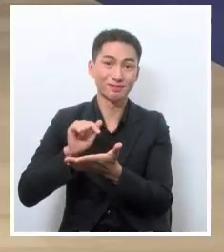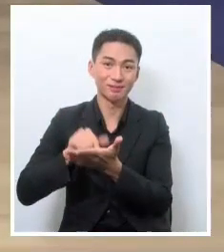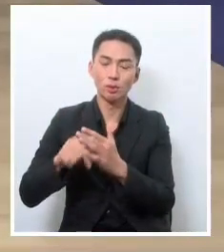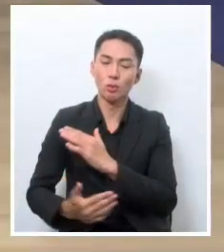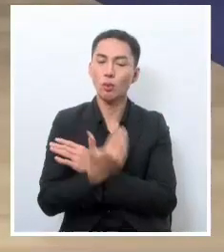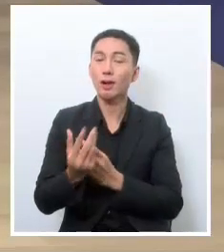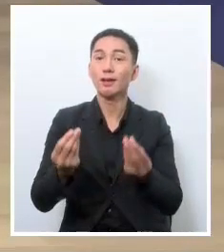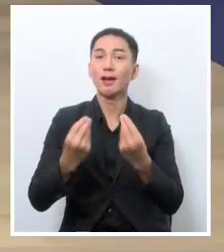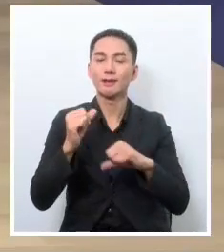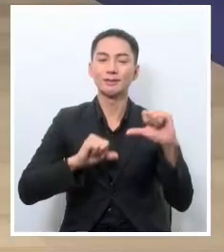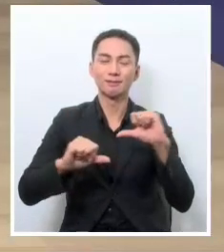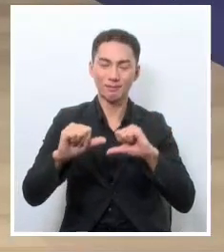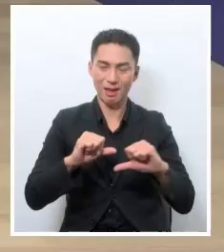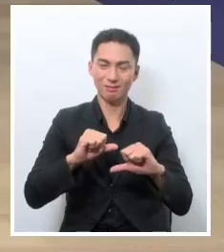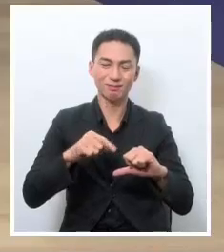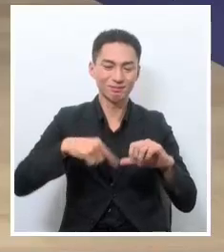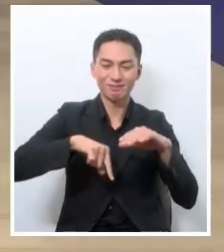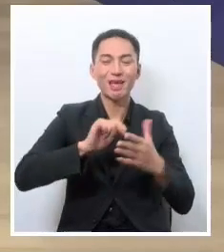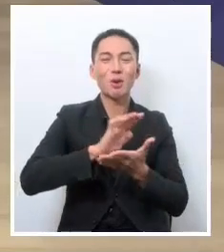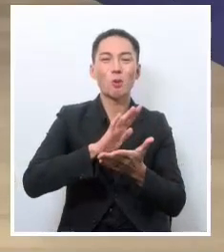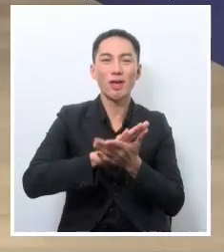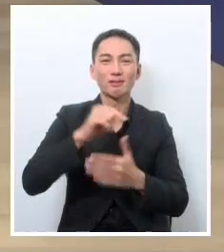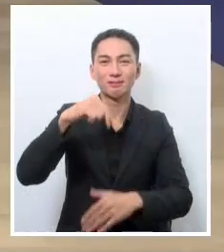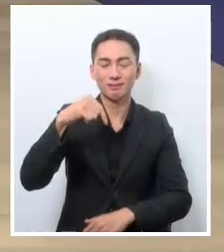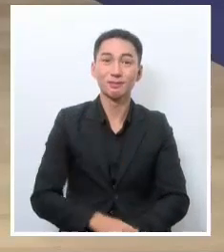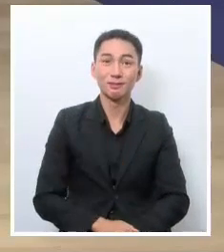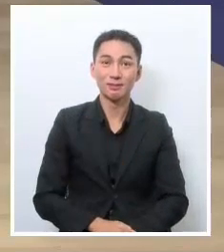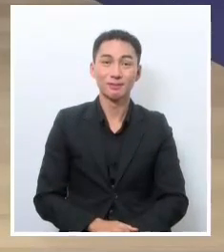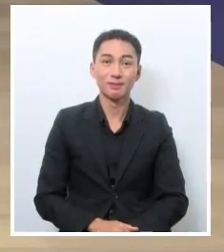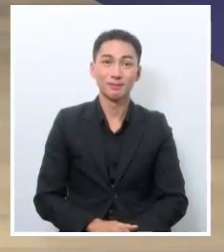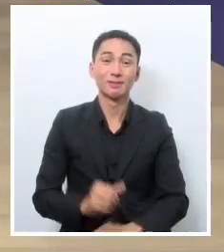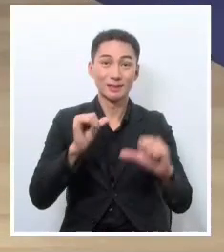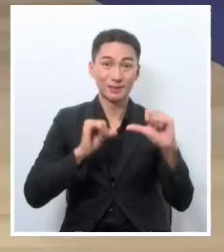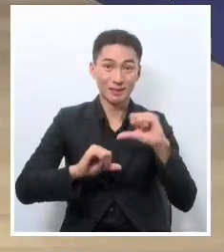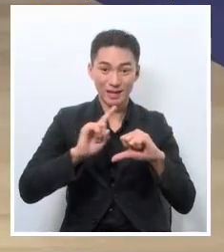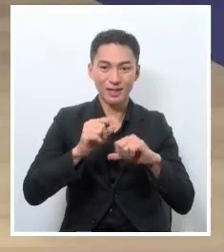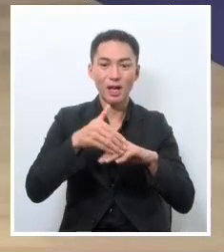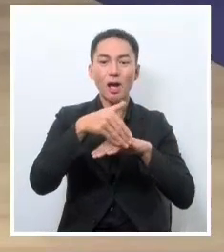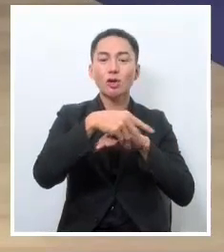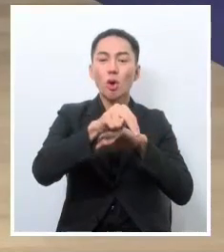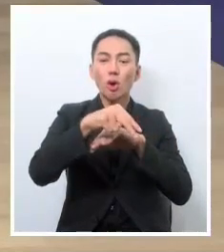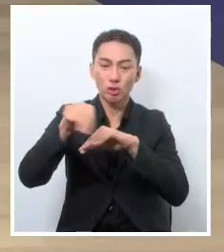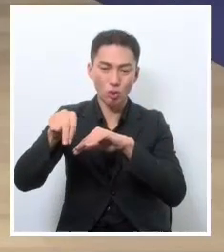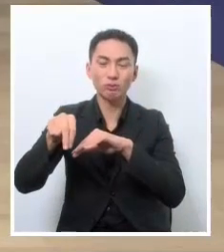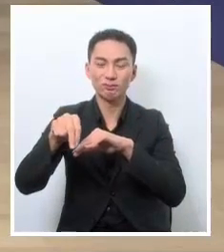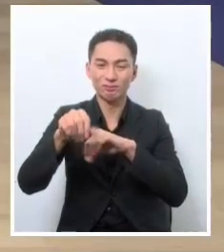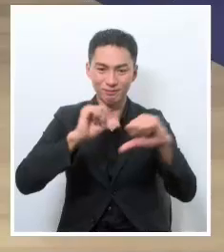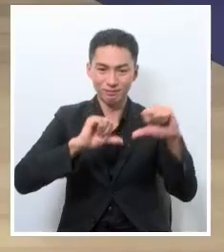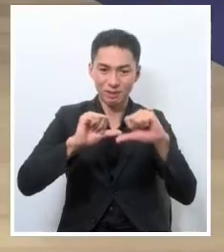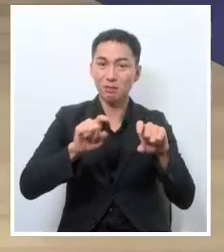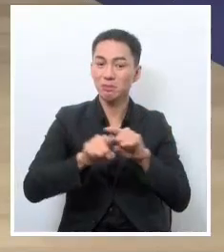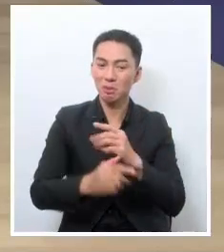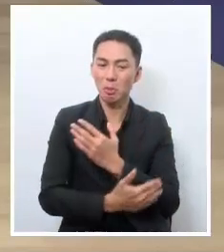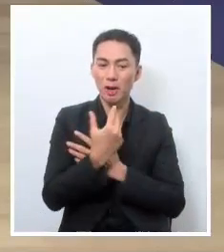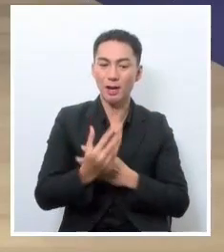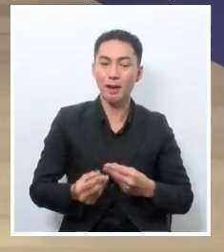ได้แสดงความสามารถออกมาแล้วได้ไปแสดงต่อในสถานที่ข้างนอกเวทีนอกๆแสดงแสดงว่าโรงเรียนให้โอกาส